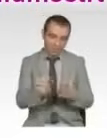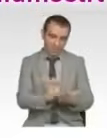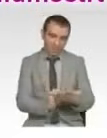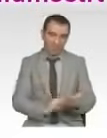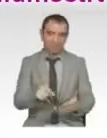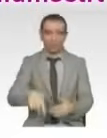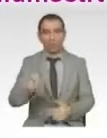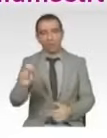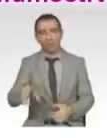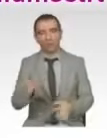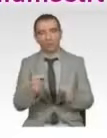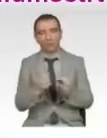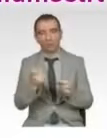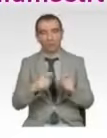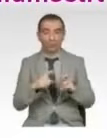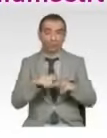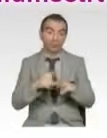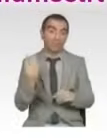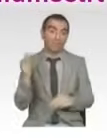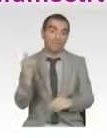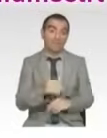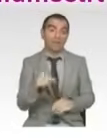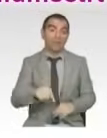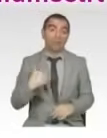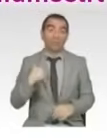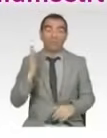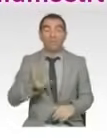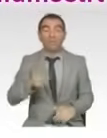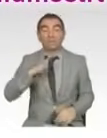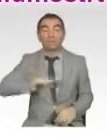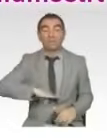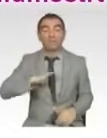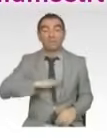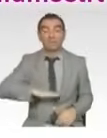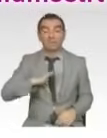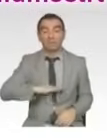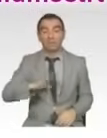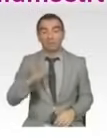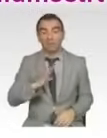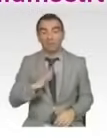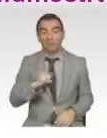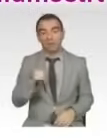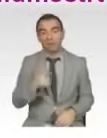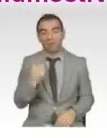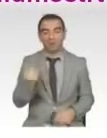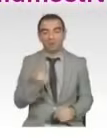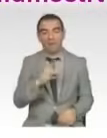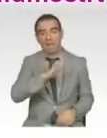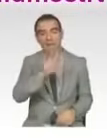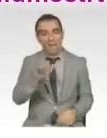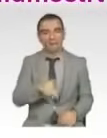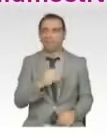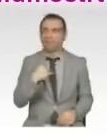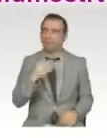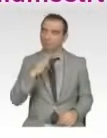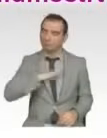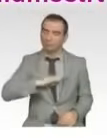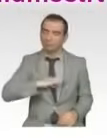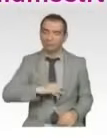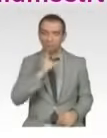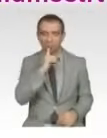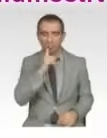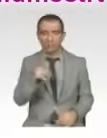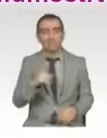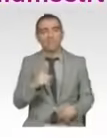Bak güzel. Sonra Buse geliyor. Diyor ki ben bugün işte çok sabırlıydım. İşte bir takım aksilikler oldu ama hepsine tahammül ettim. İşte o